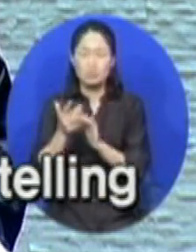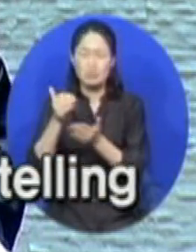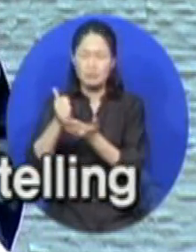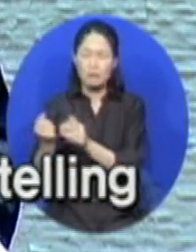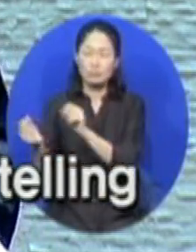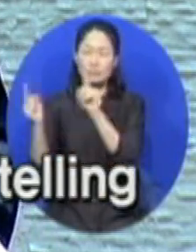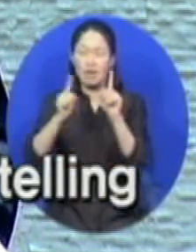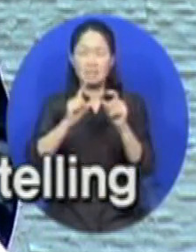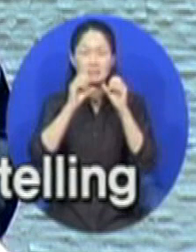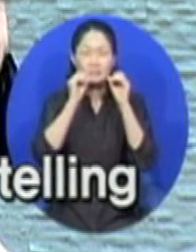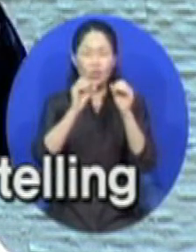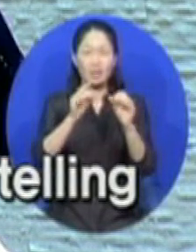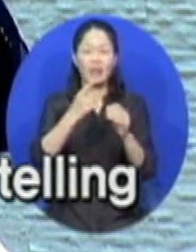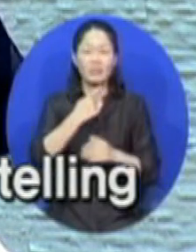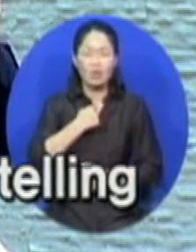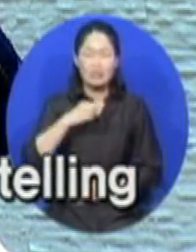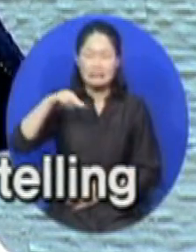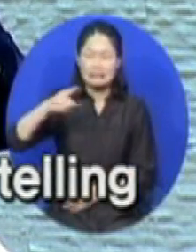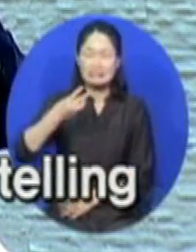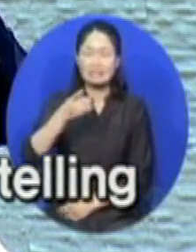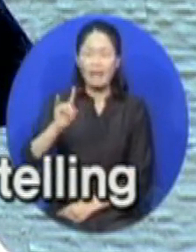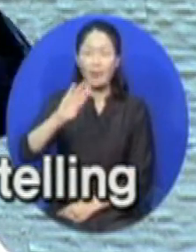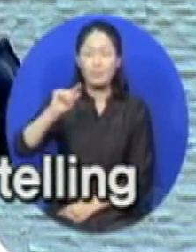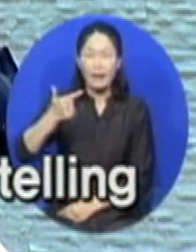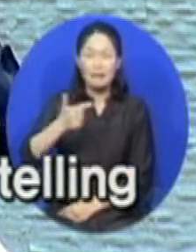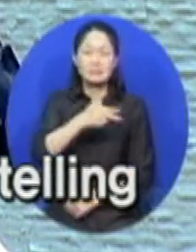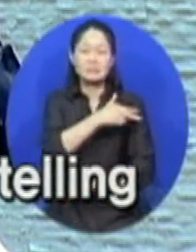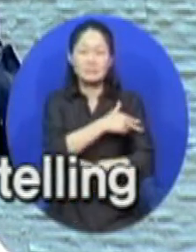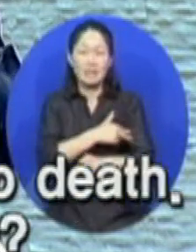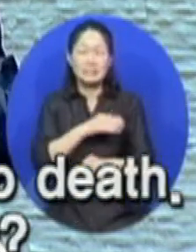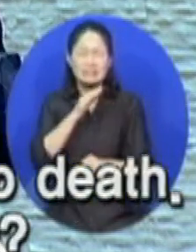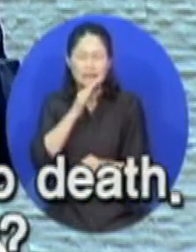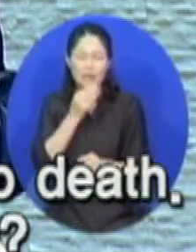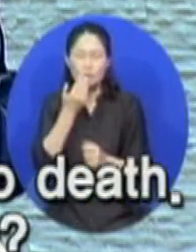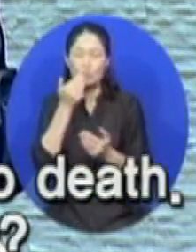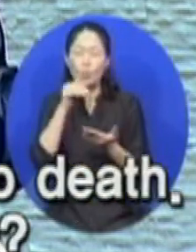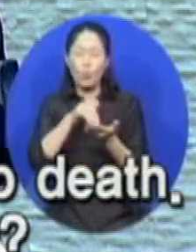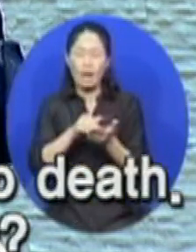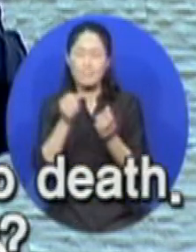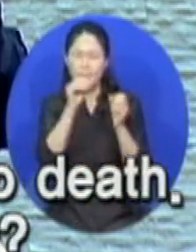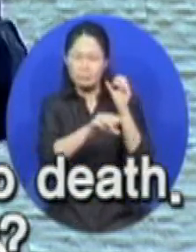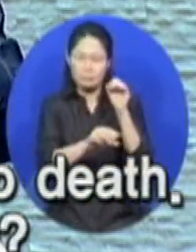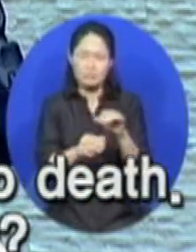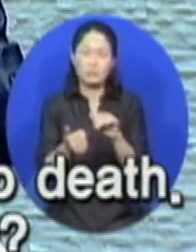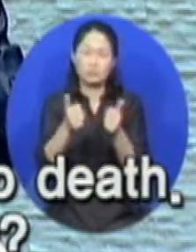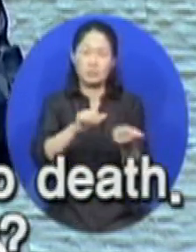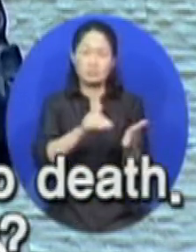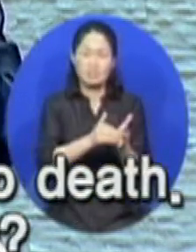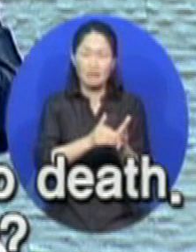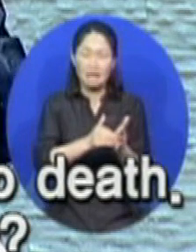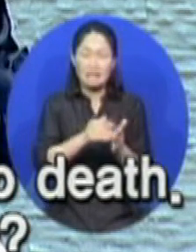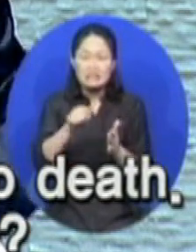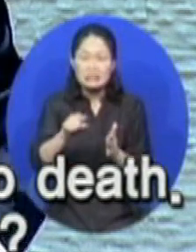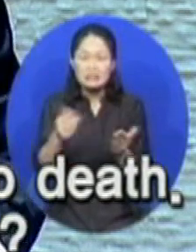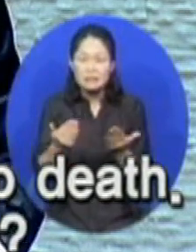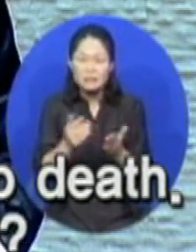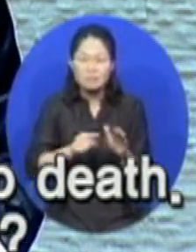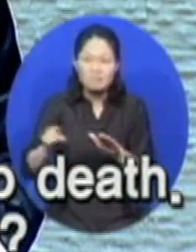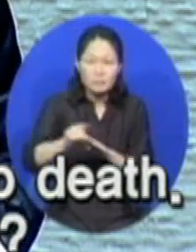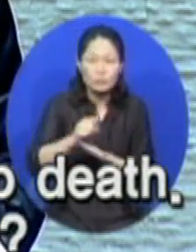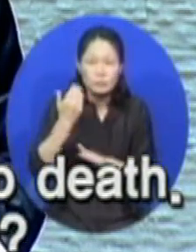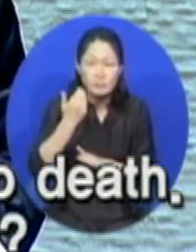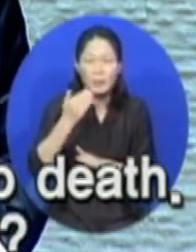스데반 집사가 돈에 맞아 실제로 스 그는 죽었어요 그 위를 누가 주동 했지요 사도 바울의